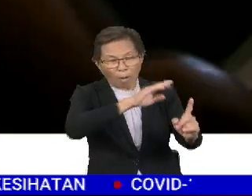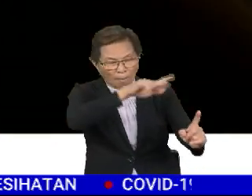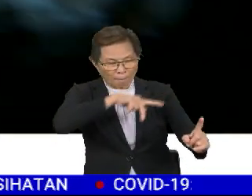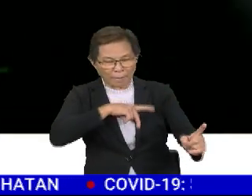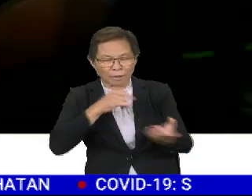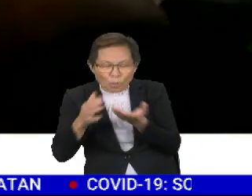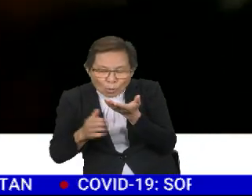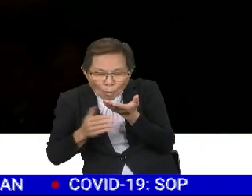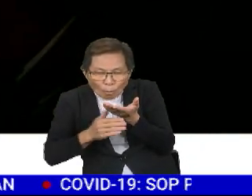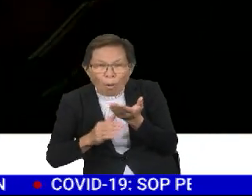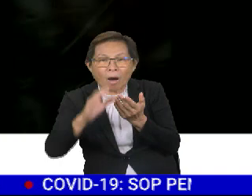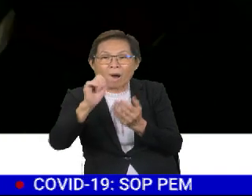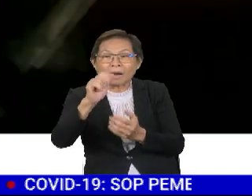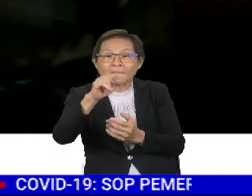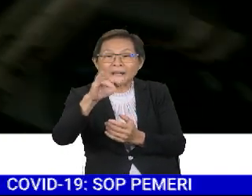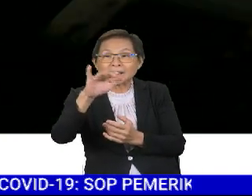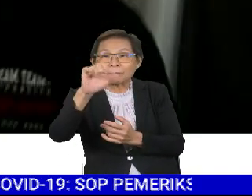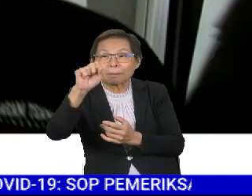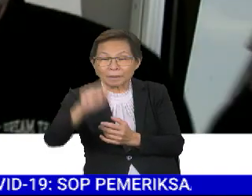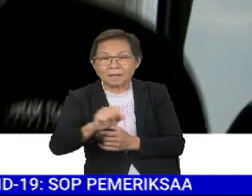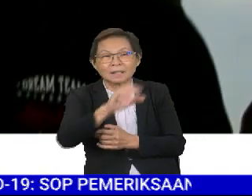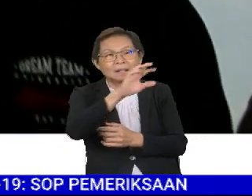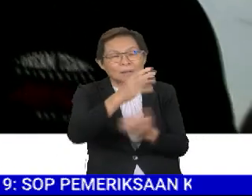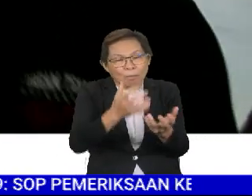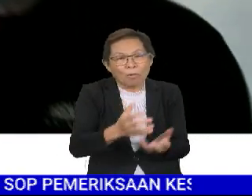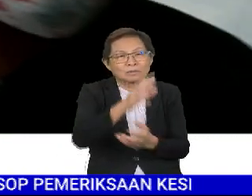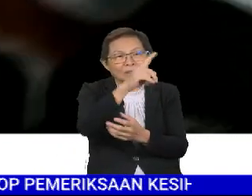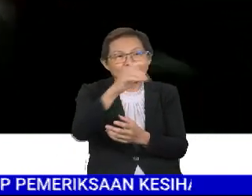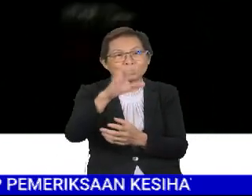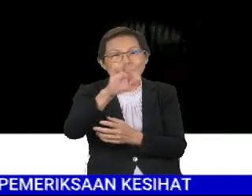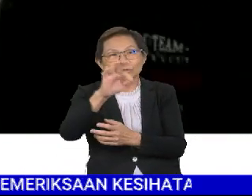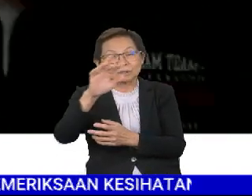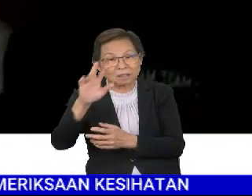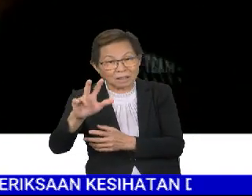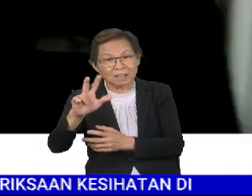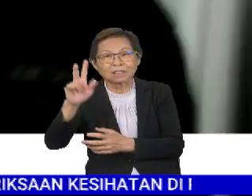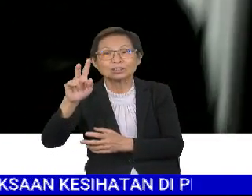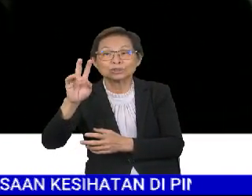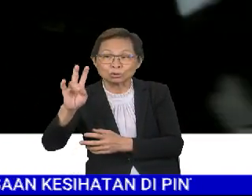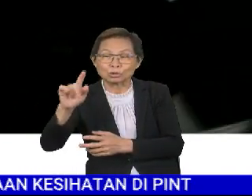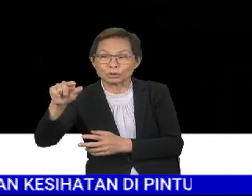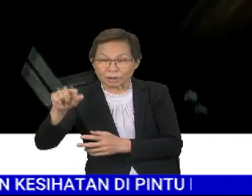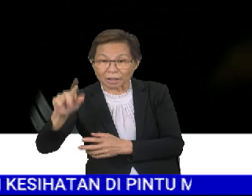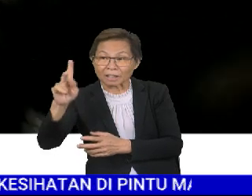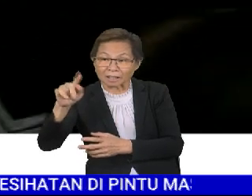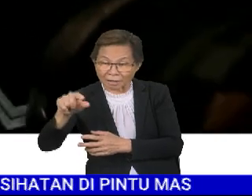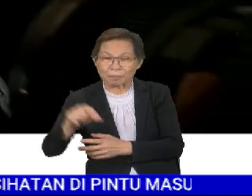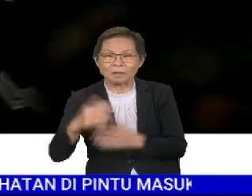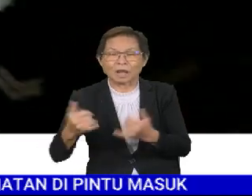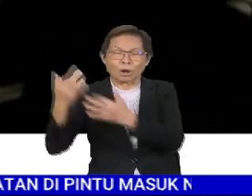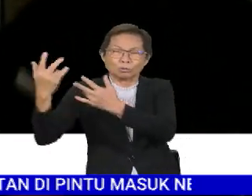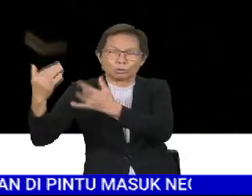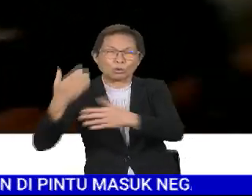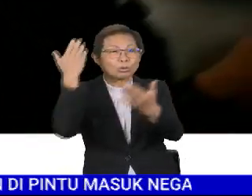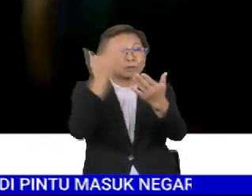dadah berbahaya jenis kanabis seberat 193.7 gram. Kini pelatun lagu Mimpi Lala itu perlu menunggu